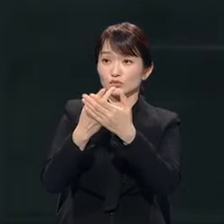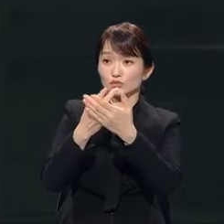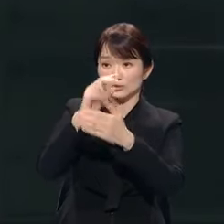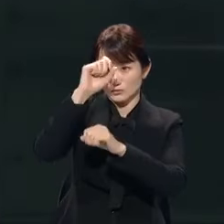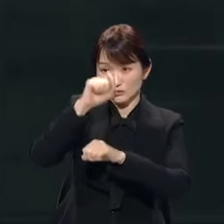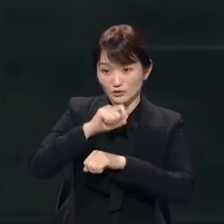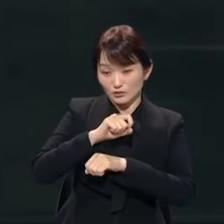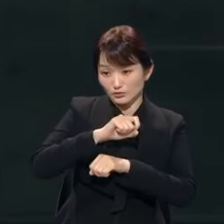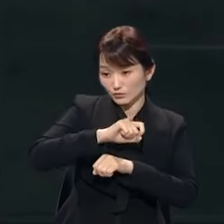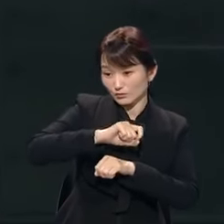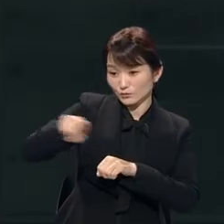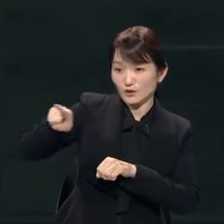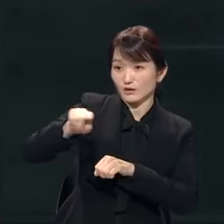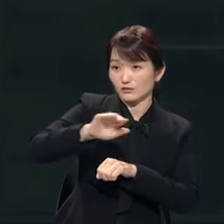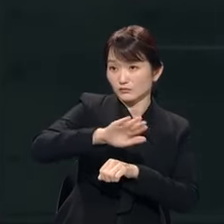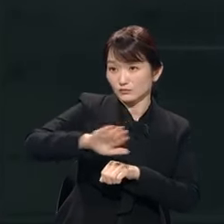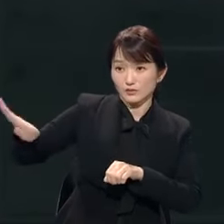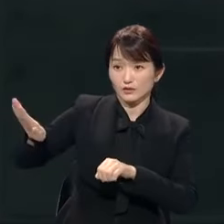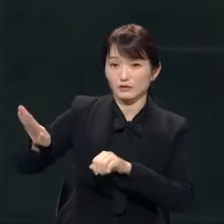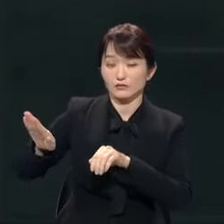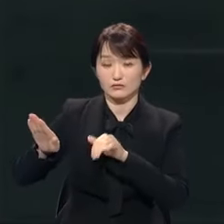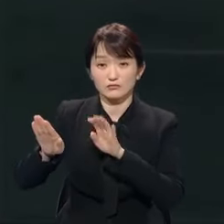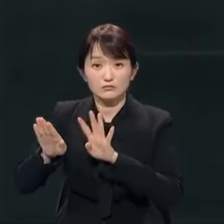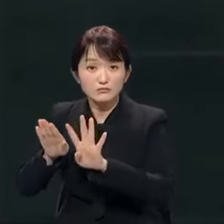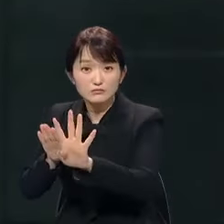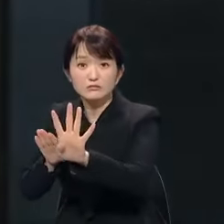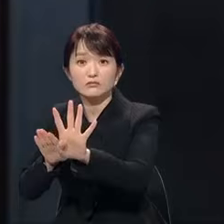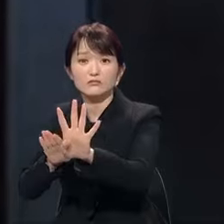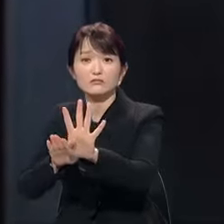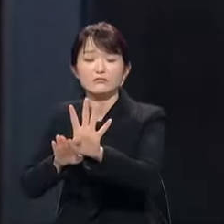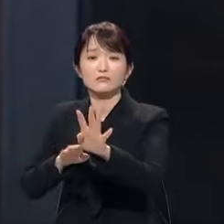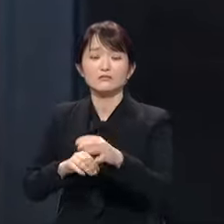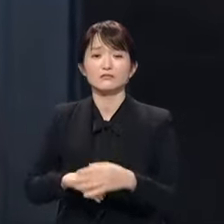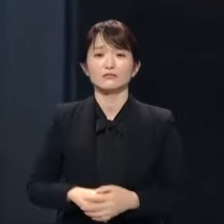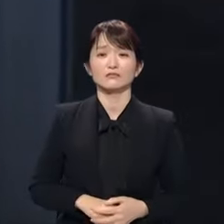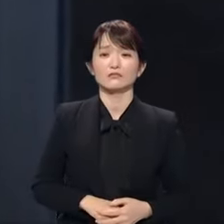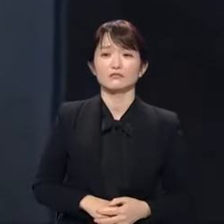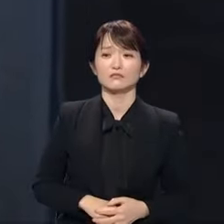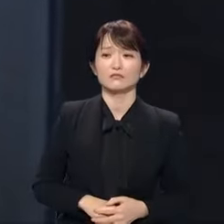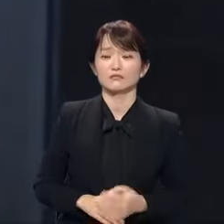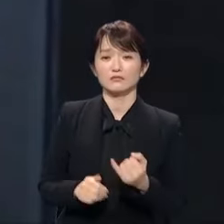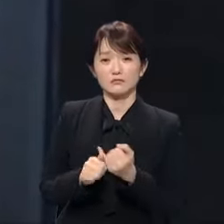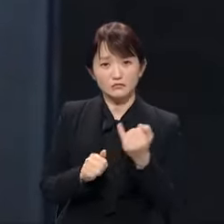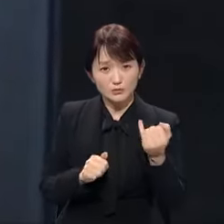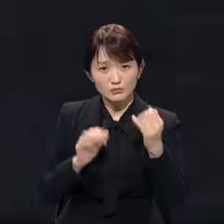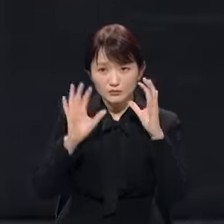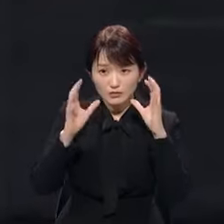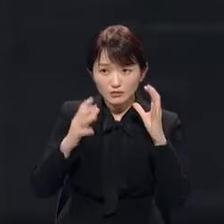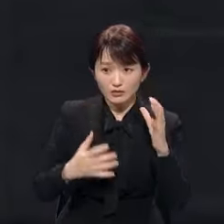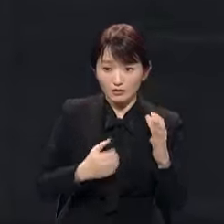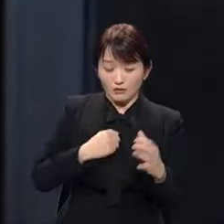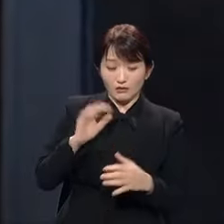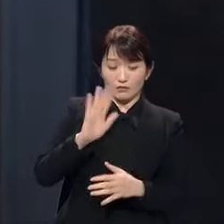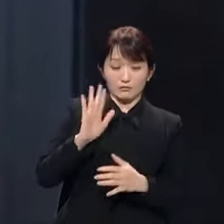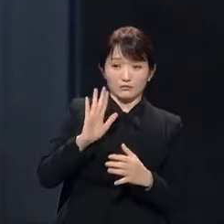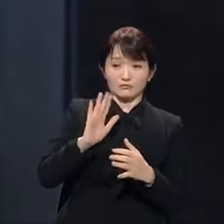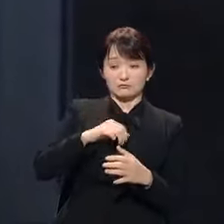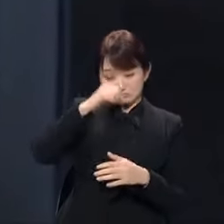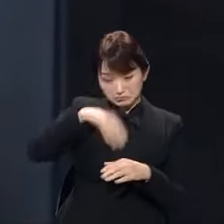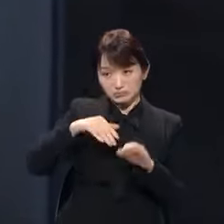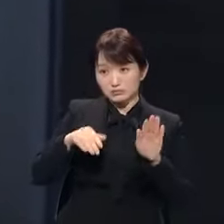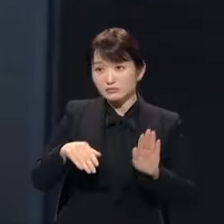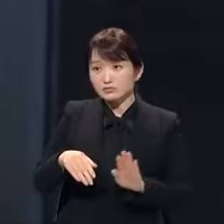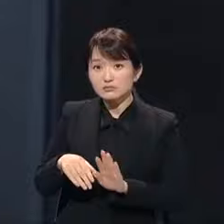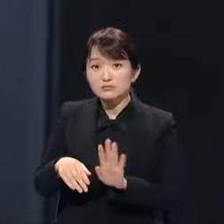발로 뒤돌려 차기로 쾅 했는데 세상에. 어머, 자기 뭐해? 할 법도 한데 배우자나 애들이나 놀란 기색 1도 없음.